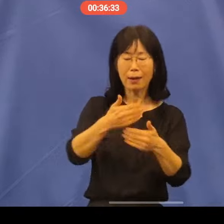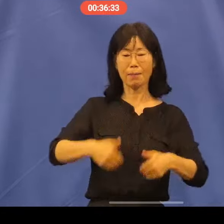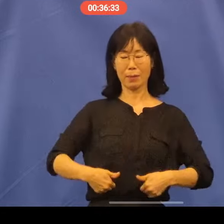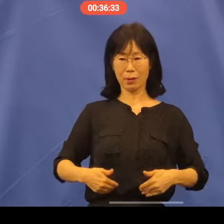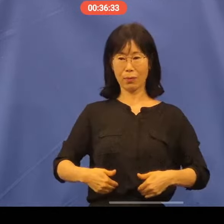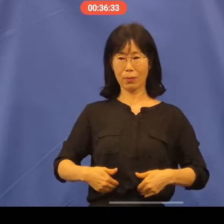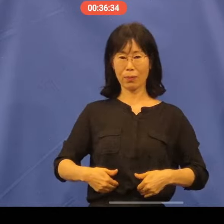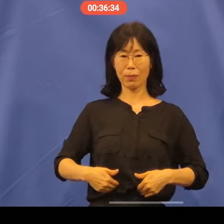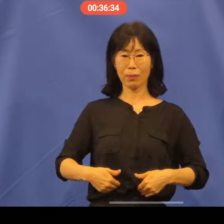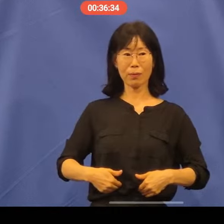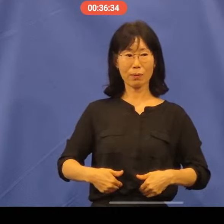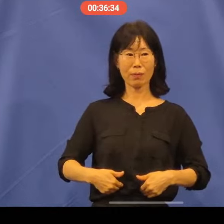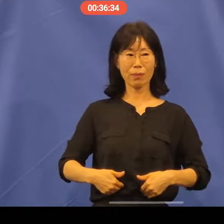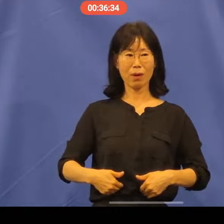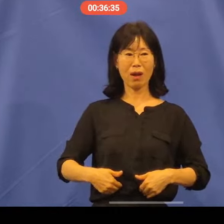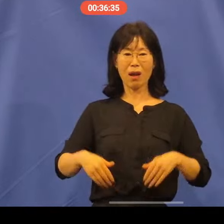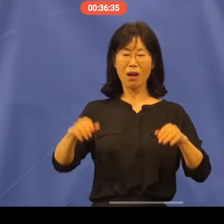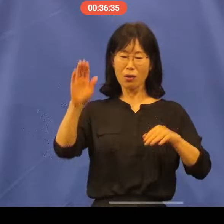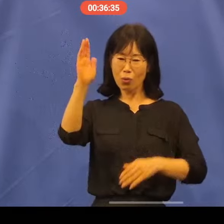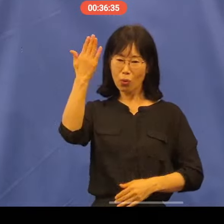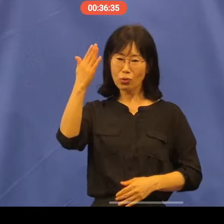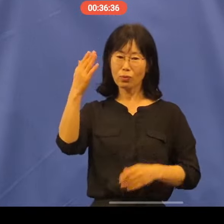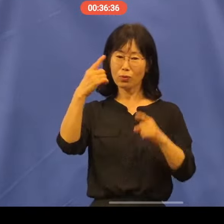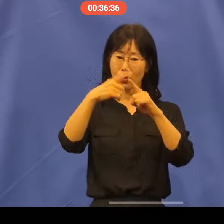오늘날 우리 어머니 회개가 사라져 버렸어요.